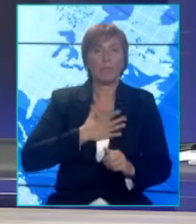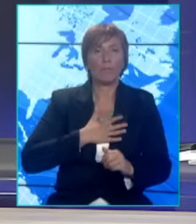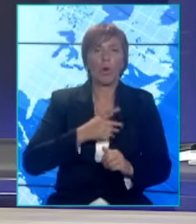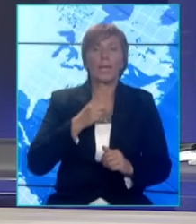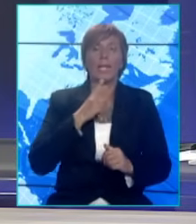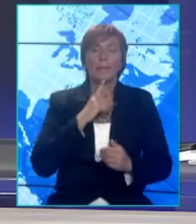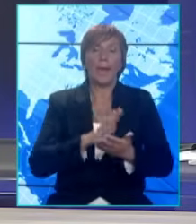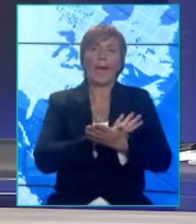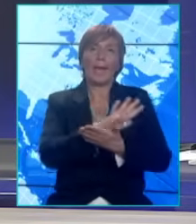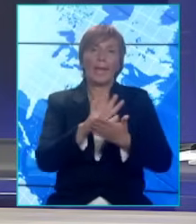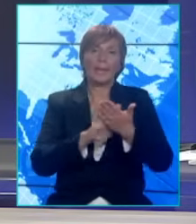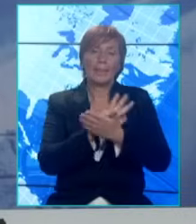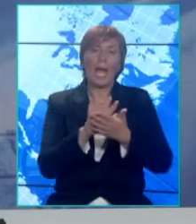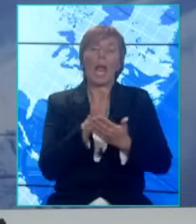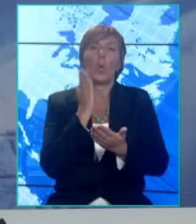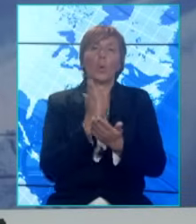bude rješenje?